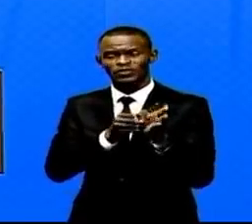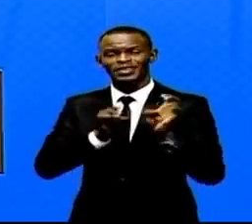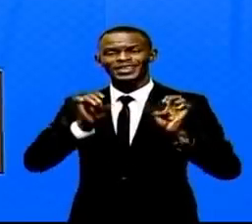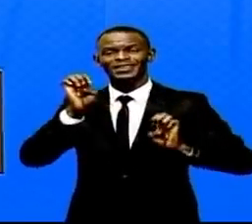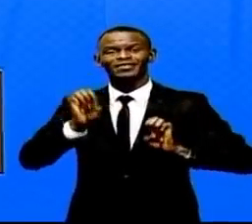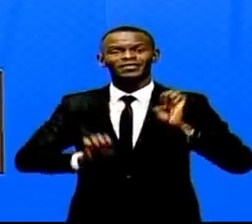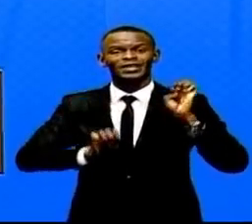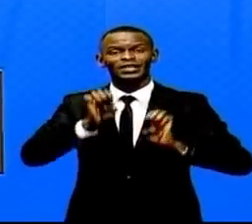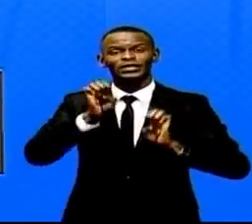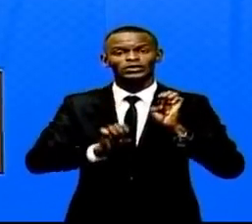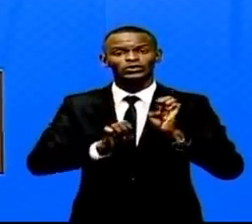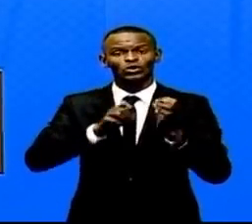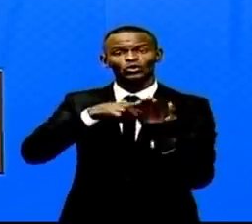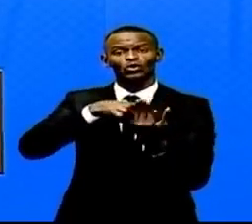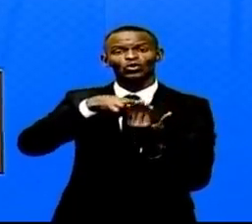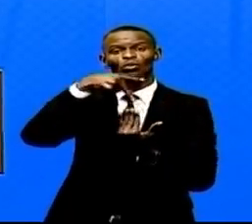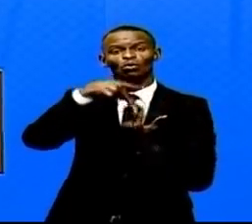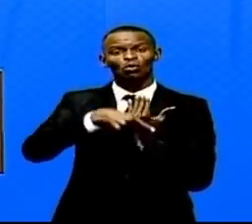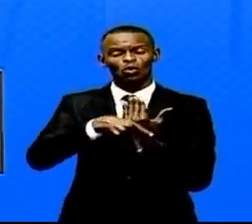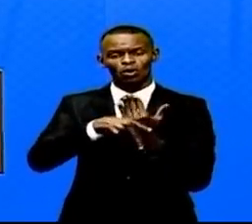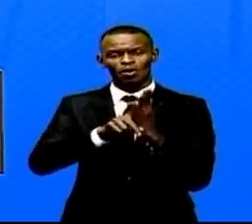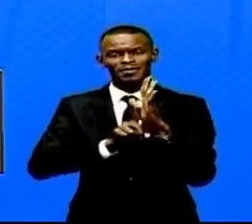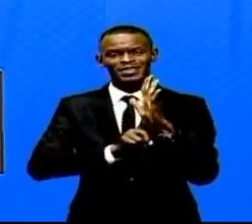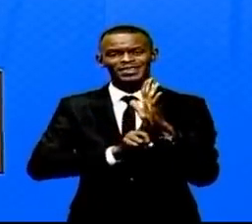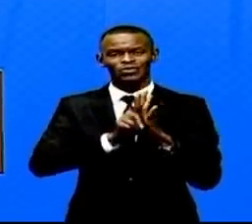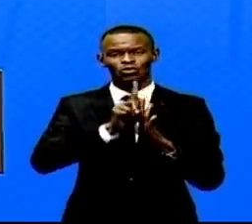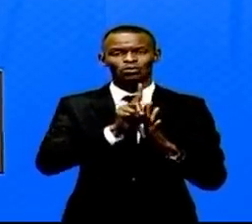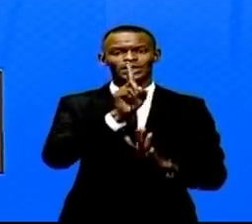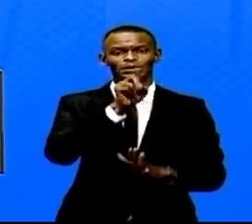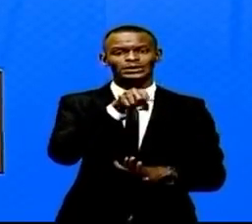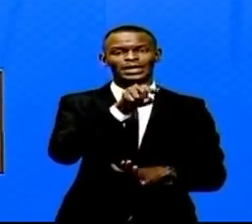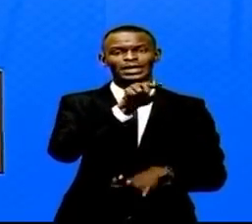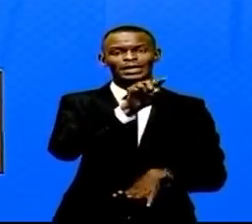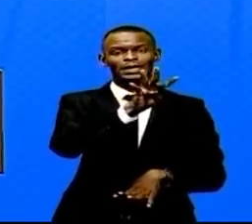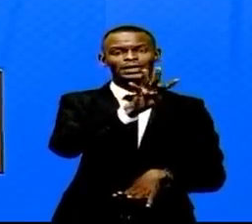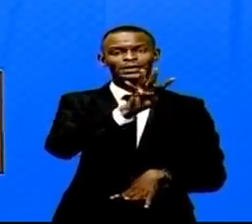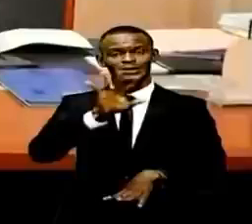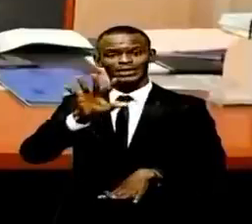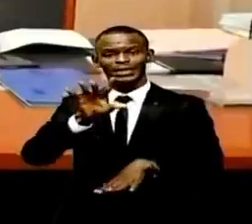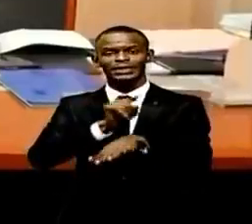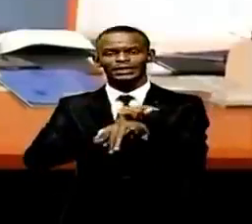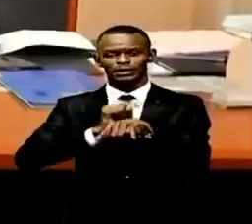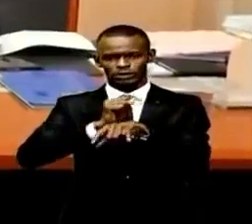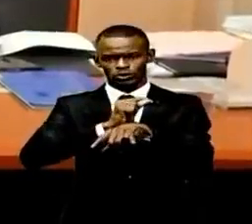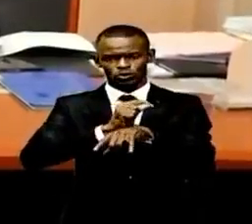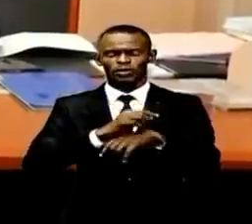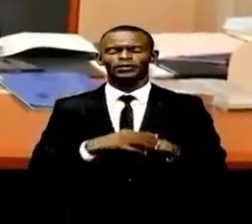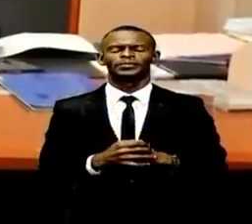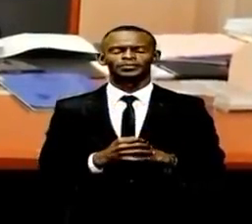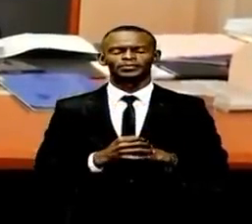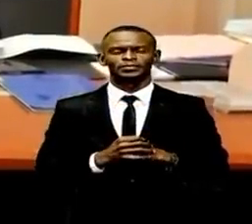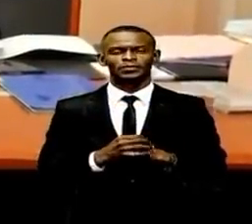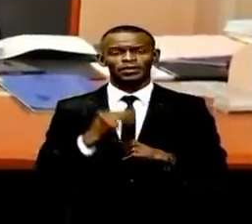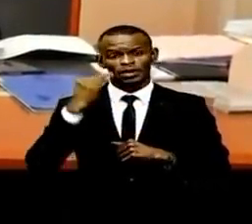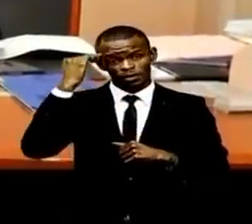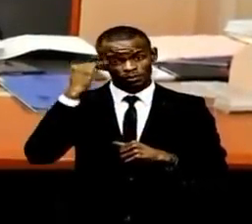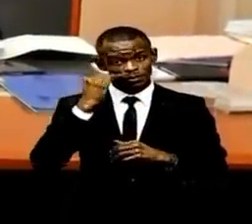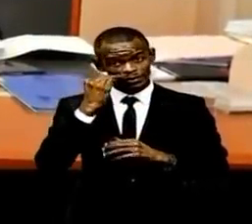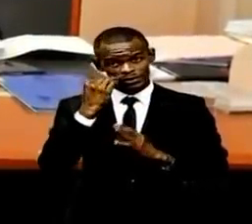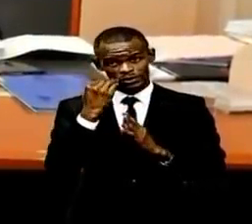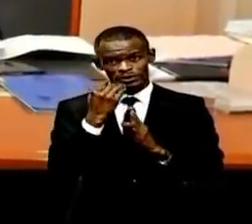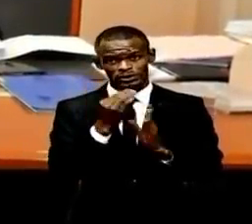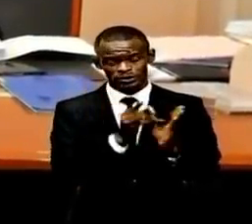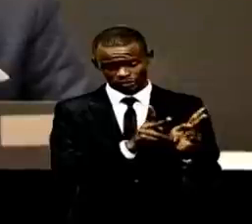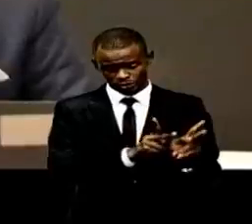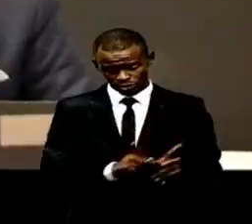de développement local de 145 territoires. Le ministre d'État, ministre du Plan, a soumis au Conseil le